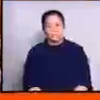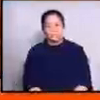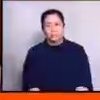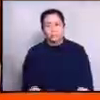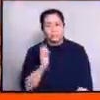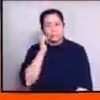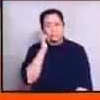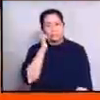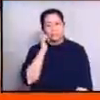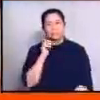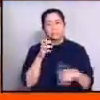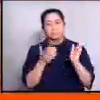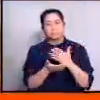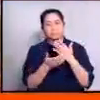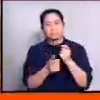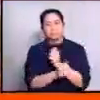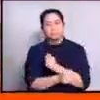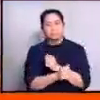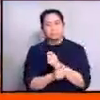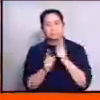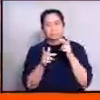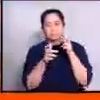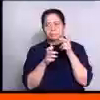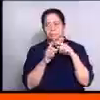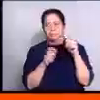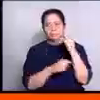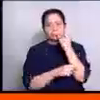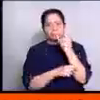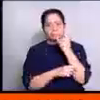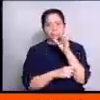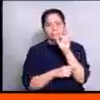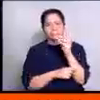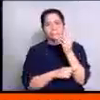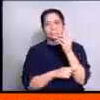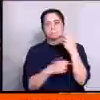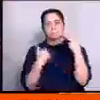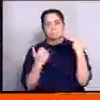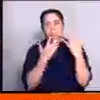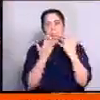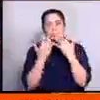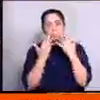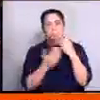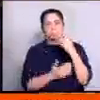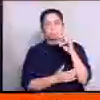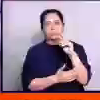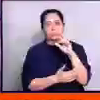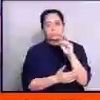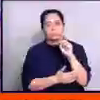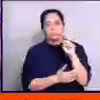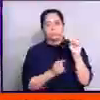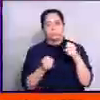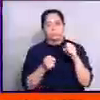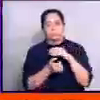Masaya pang nakikinig sa banda si dating First Lady Imelda Marcos sa kanyang 90th birthday celebration sa Inares Sports Arena